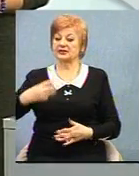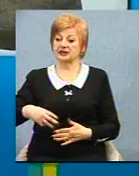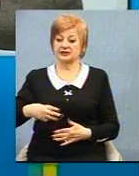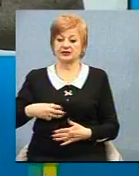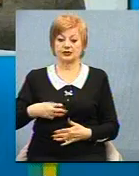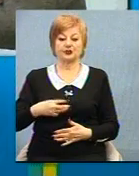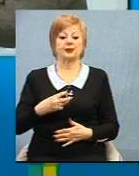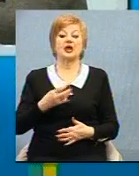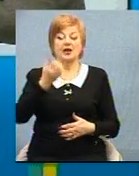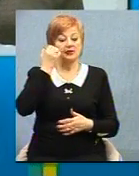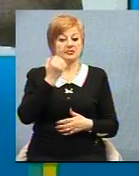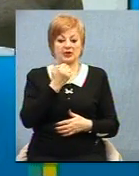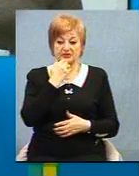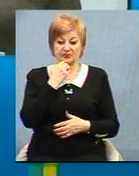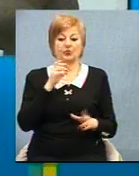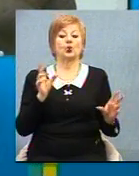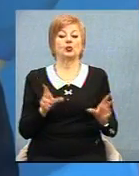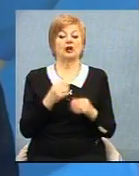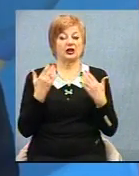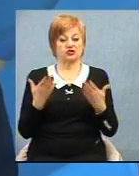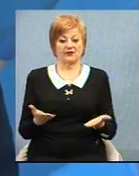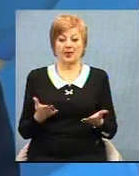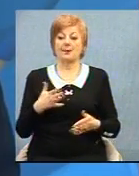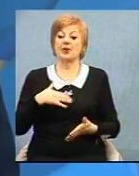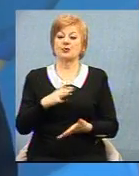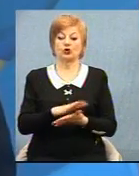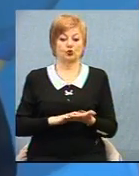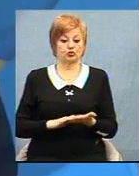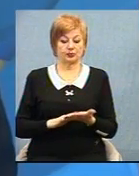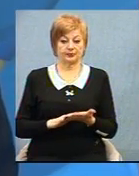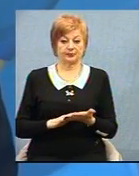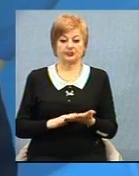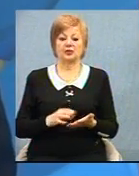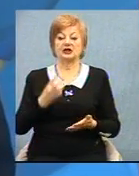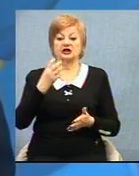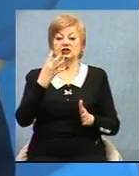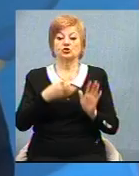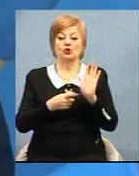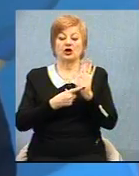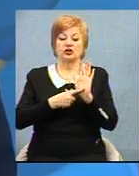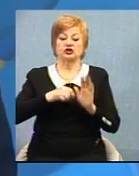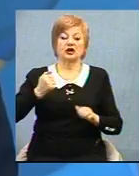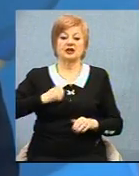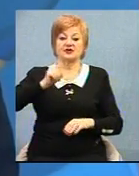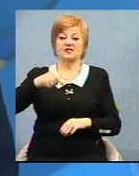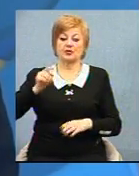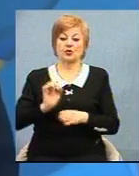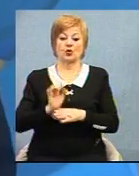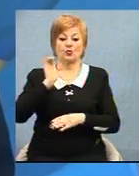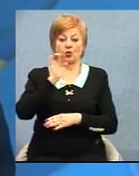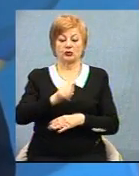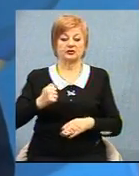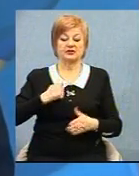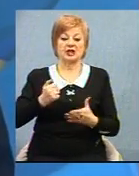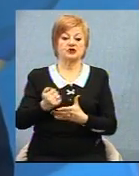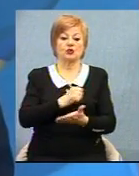Юлія. Дякую, Олено. Вдалого вам ефіру, а ми продовжимо випуск. 346 призовників відправлено до військових частин Збройних